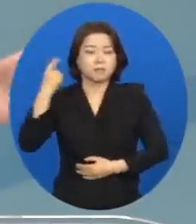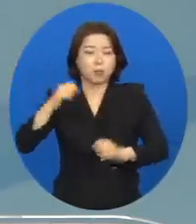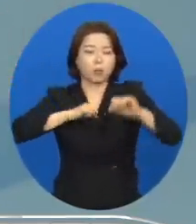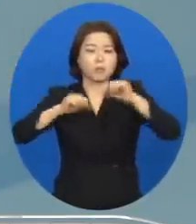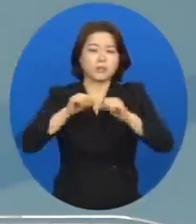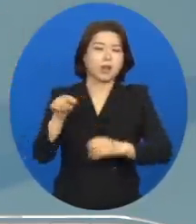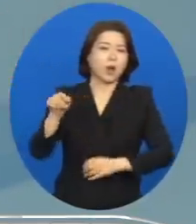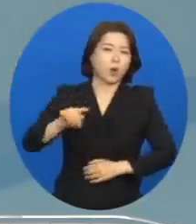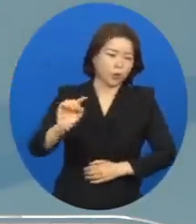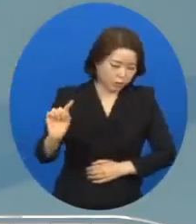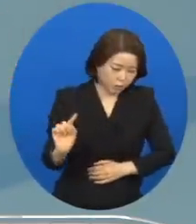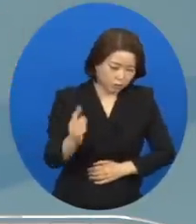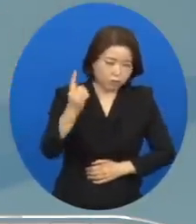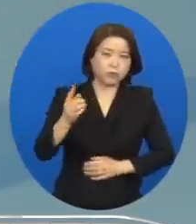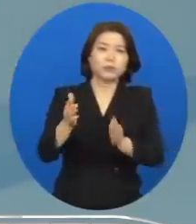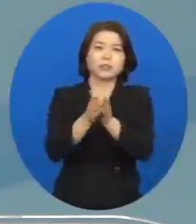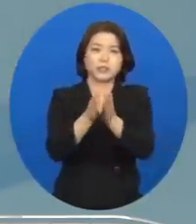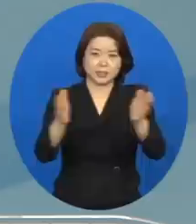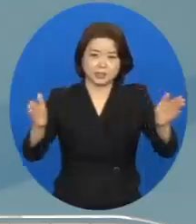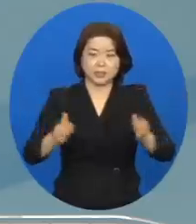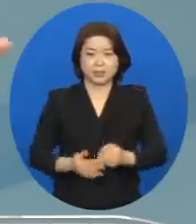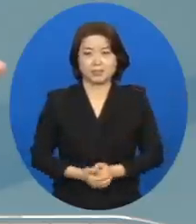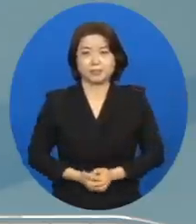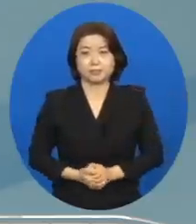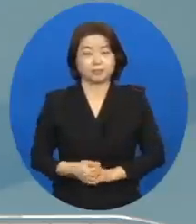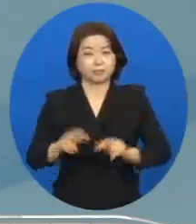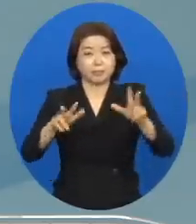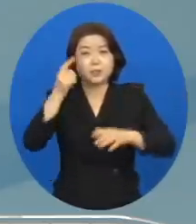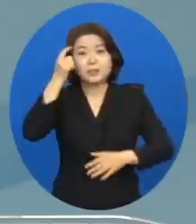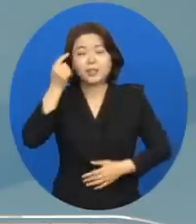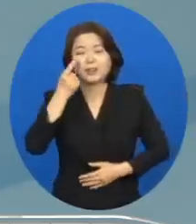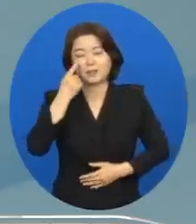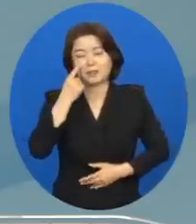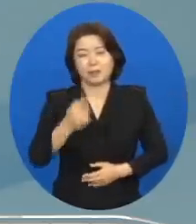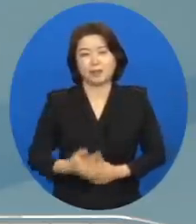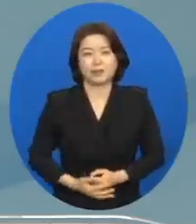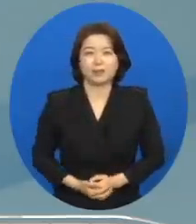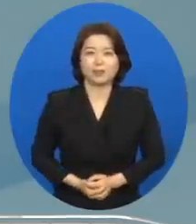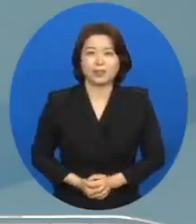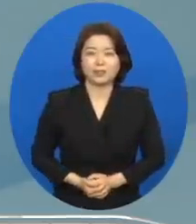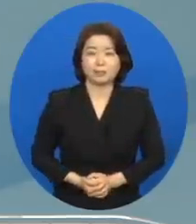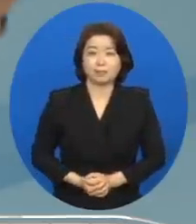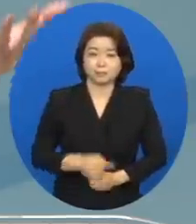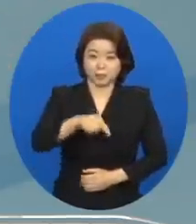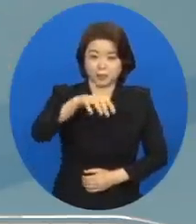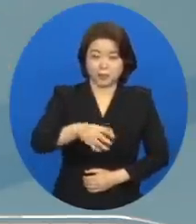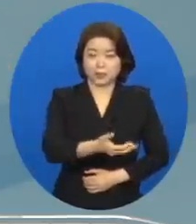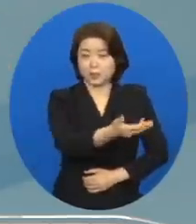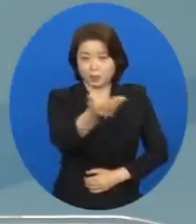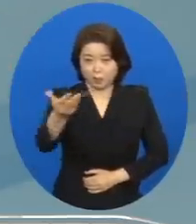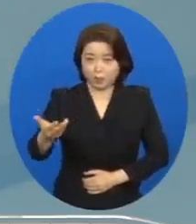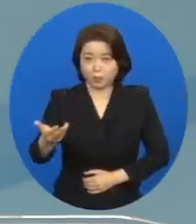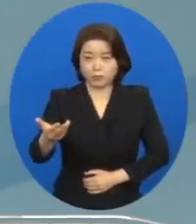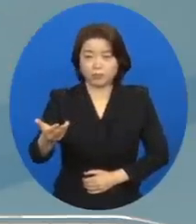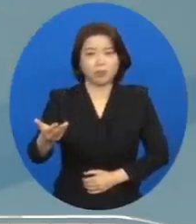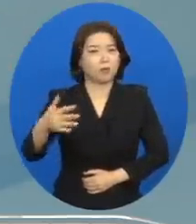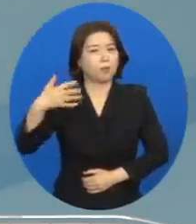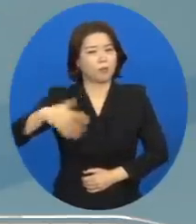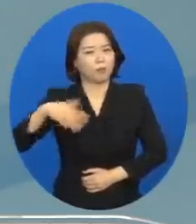거기서 시작이 된 거죠. 네, 지금 생각해 보십시오. 여기 계신 여러분들만도